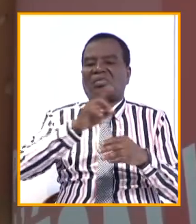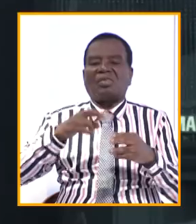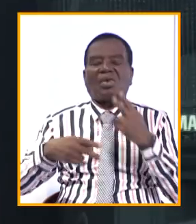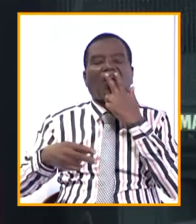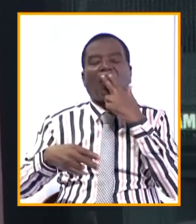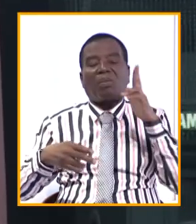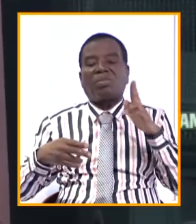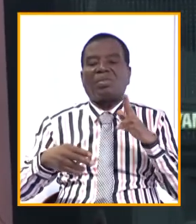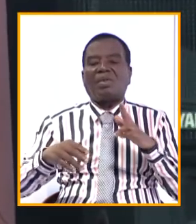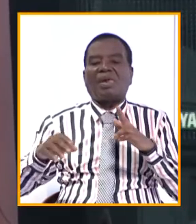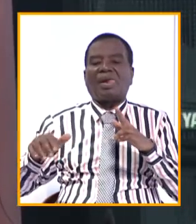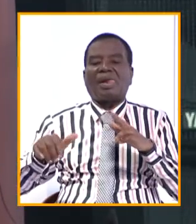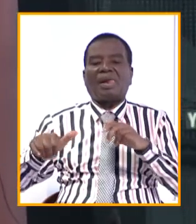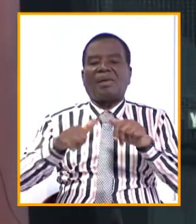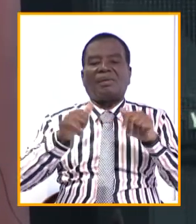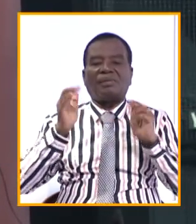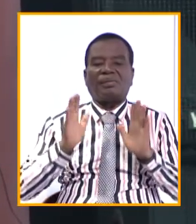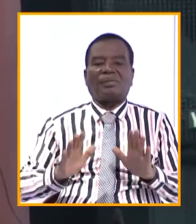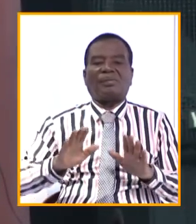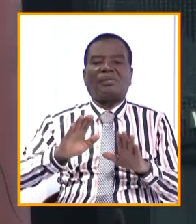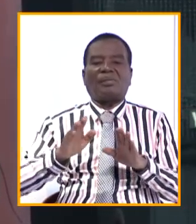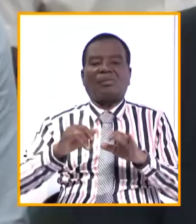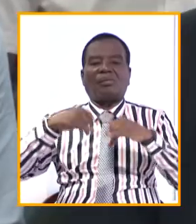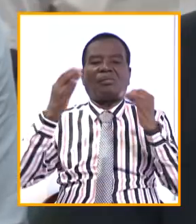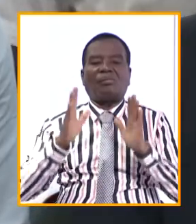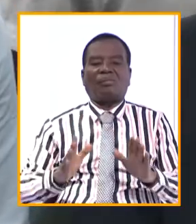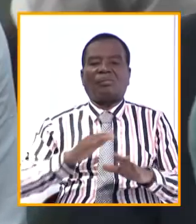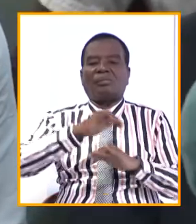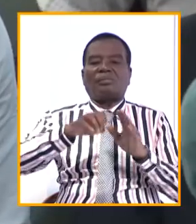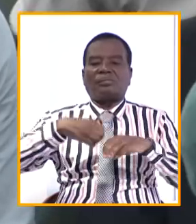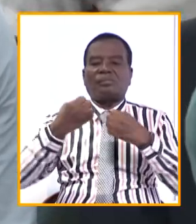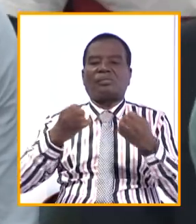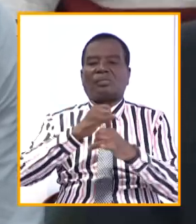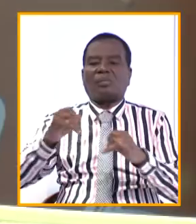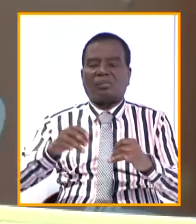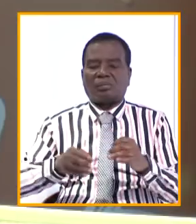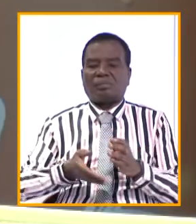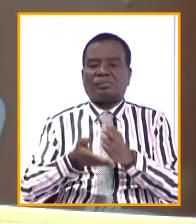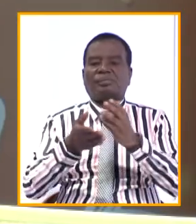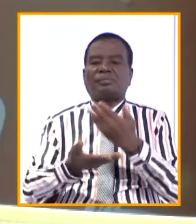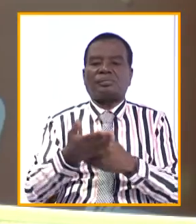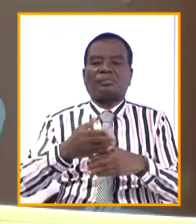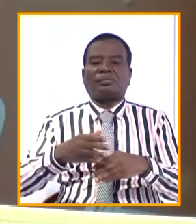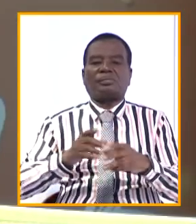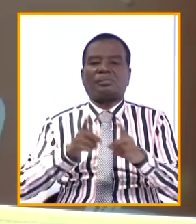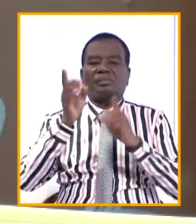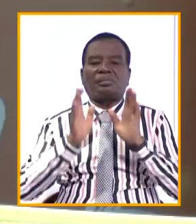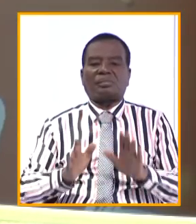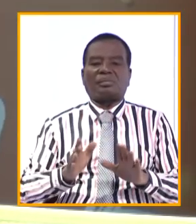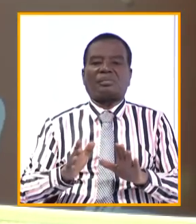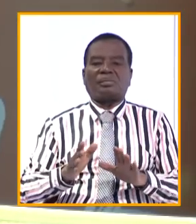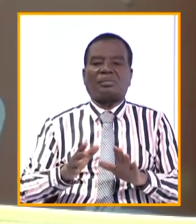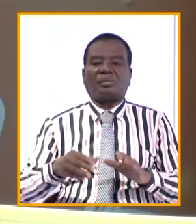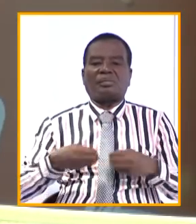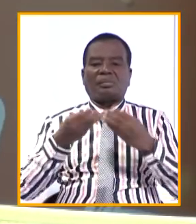tabagisme. Animateur, journaliste et réalisateur, toute l'équipe conduite par la directrice Sally Sylvie Konaté